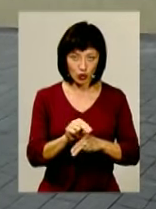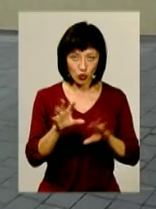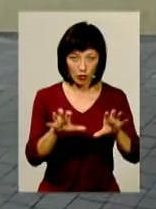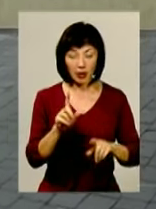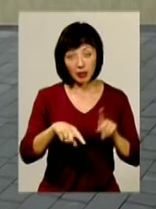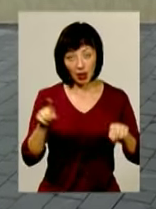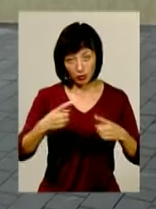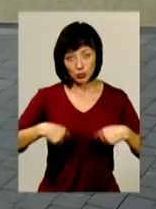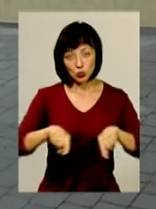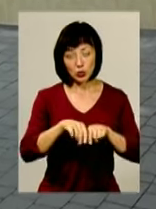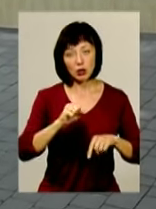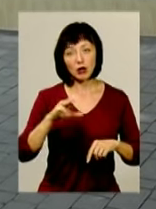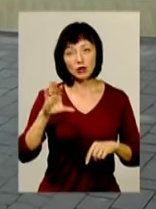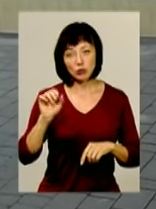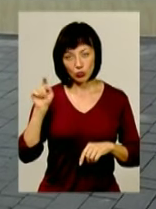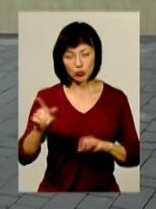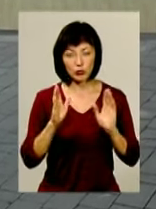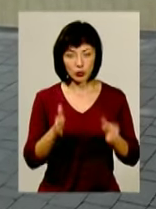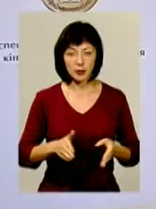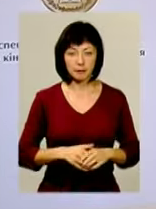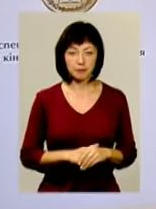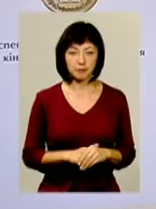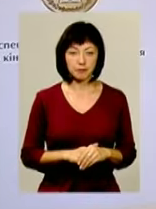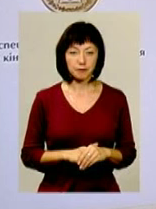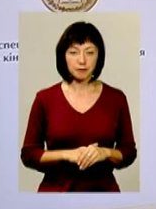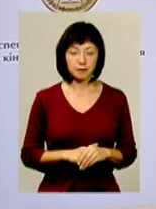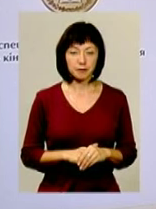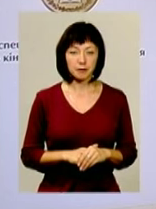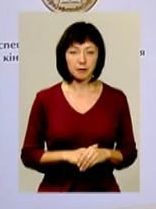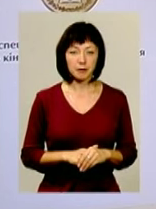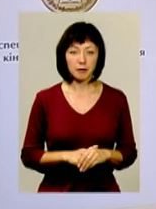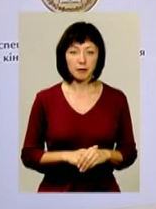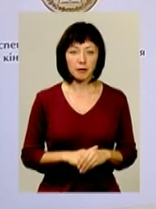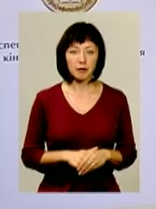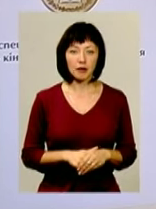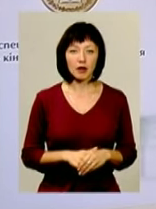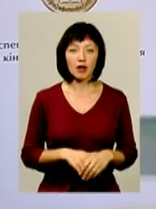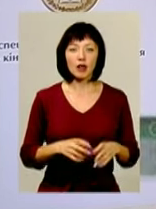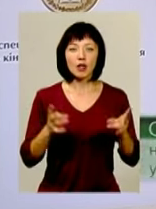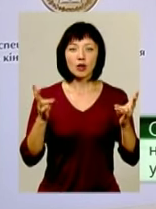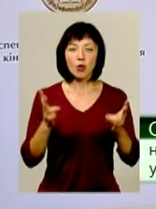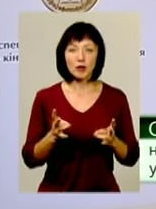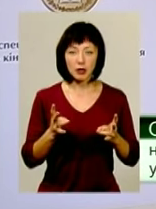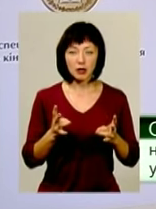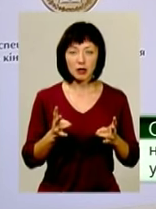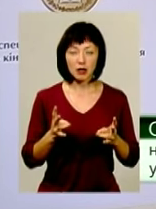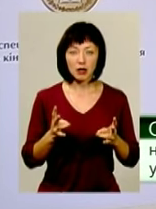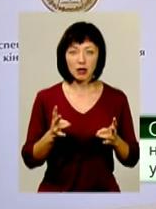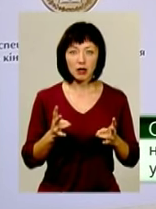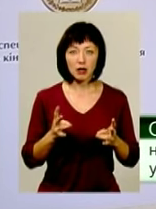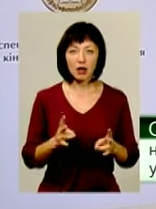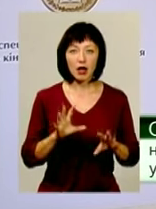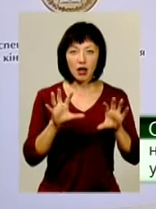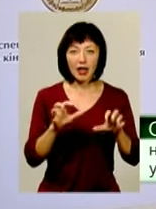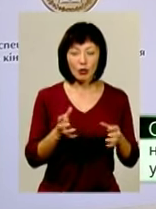службу у зоні проведення антитерористичної операції. Необхідне кінологічне забезпечення, яке буду виявляти, насамперед це